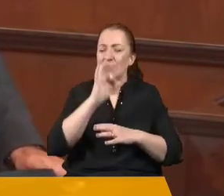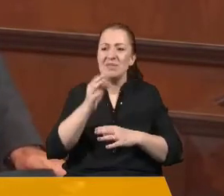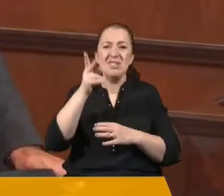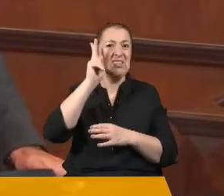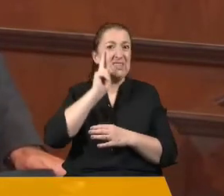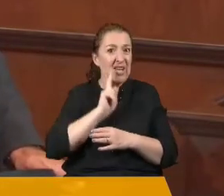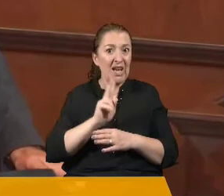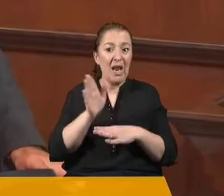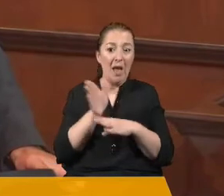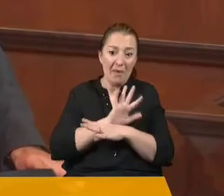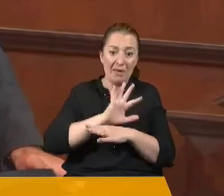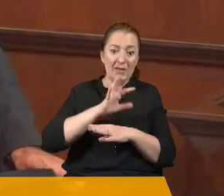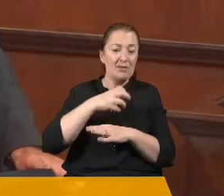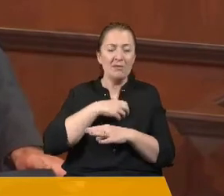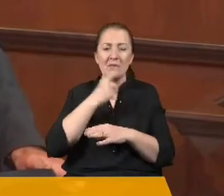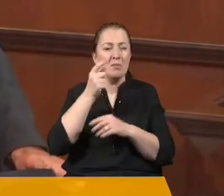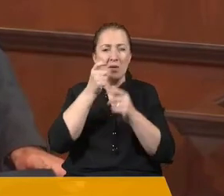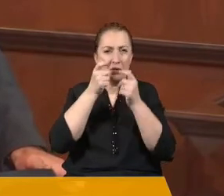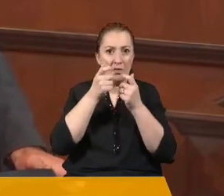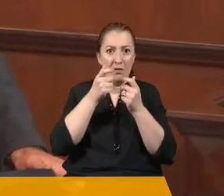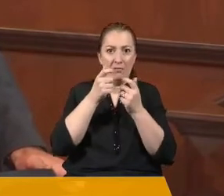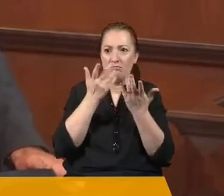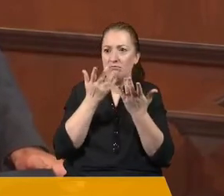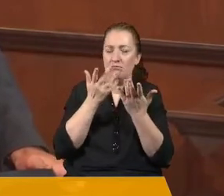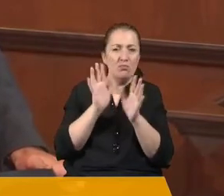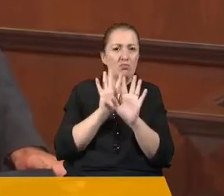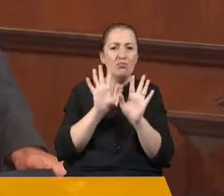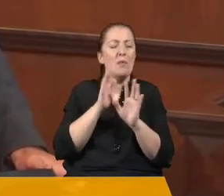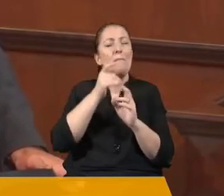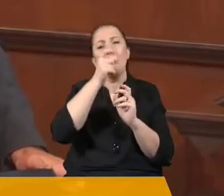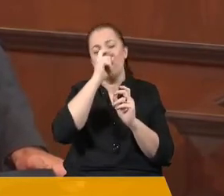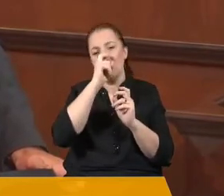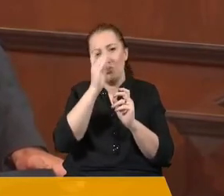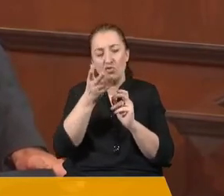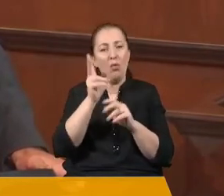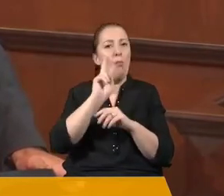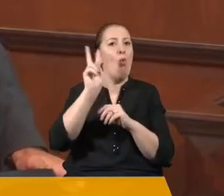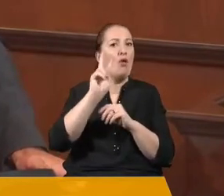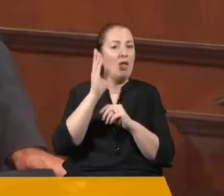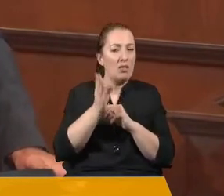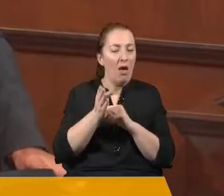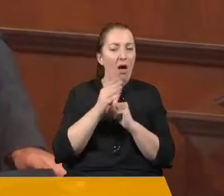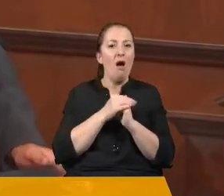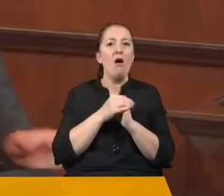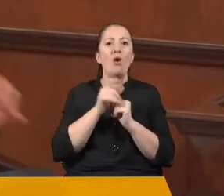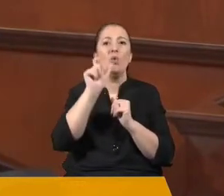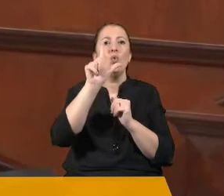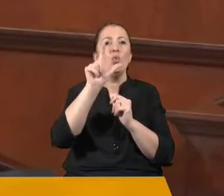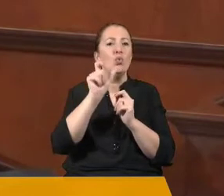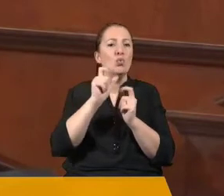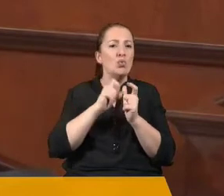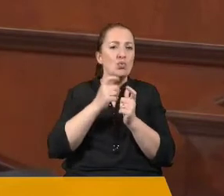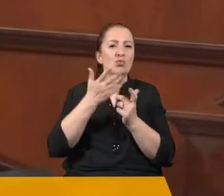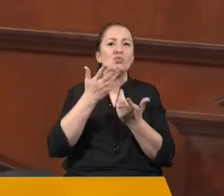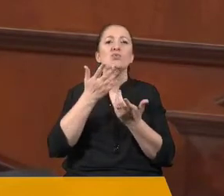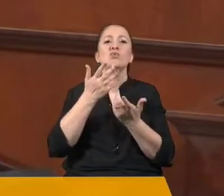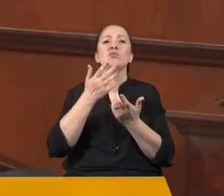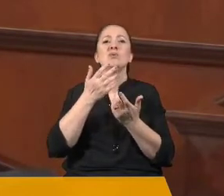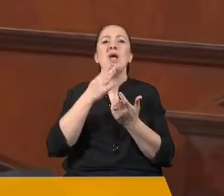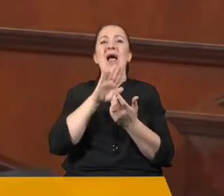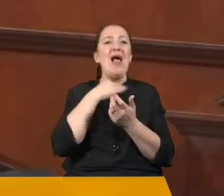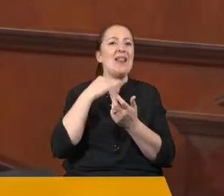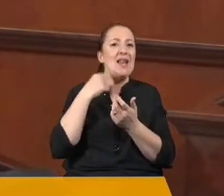zenginliğinde hiç gözümüz yok beyefendi. Bakın Beşiktaş'ta, Moda'da, Ulus'ta yüzme havuzunu